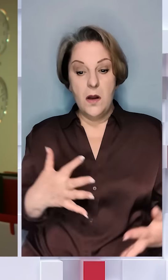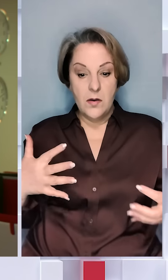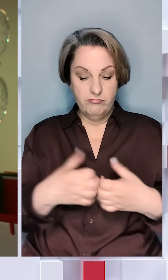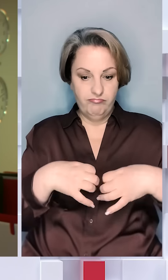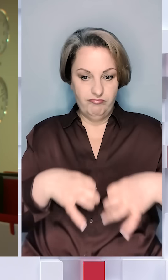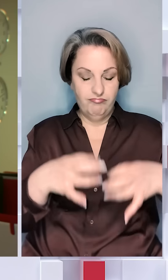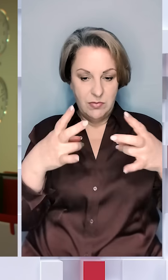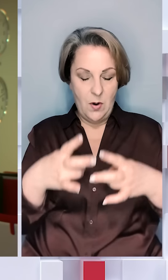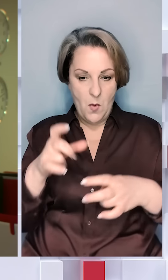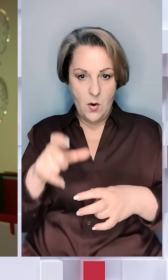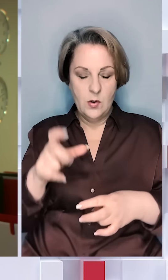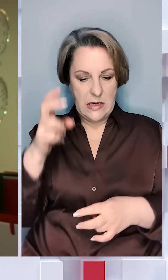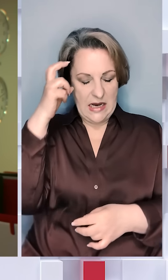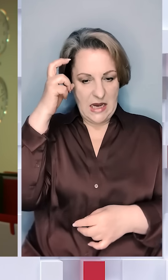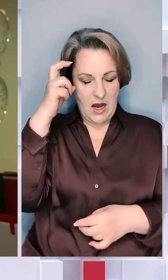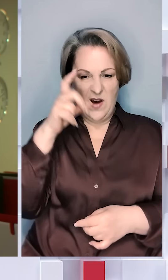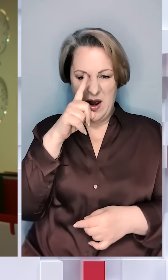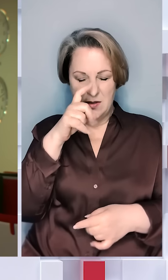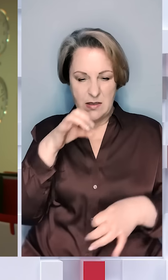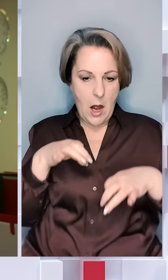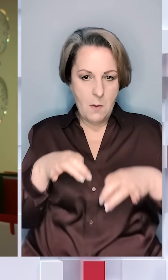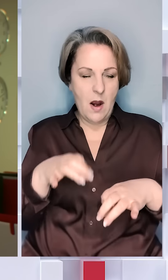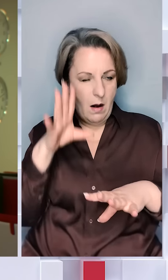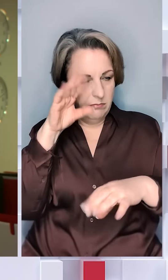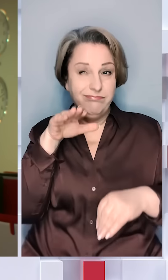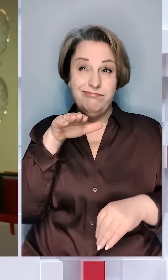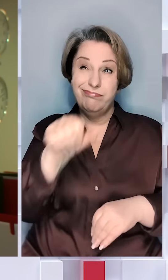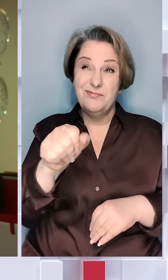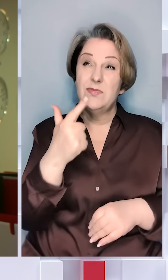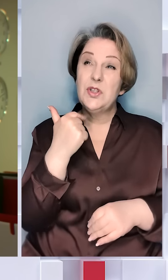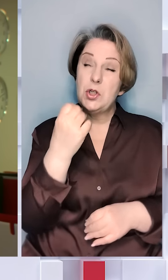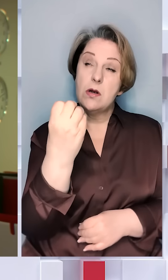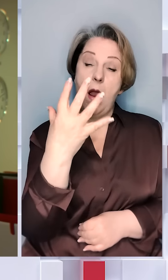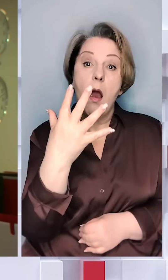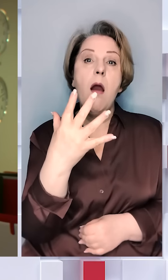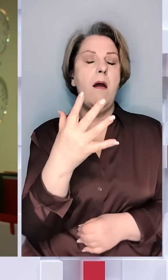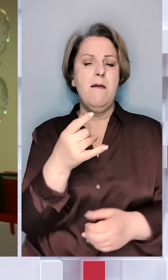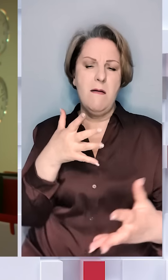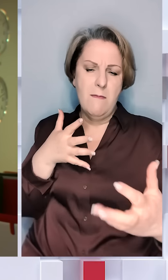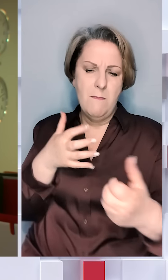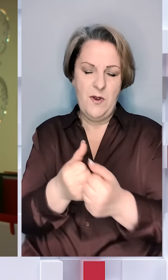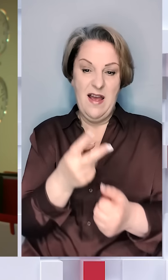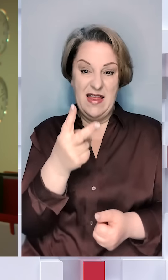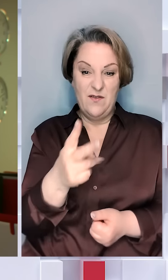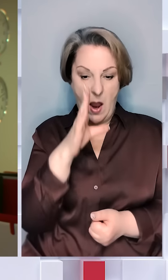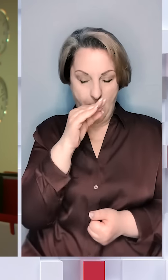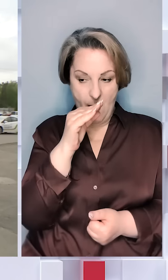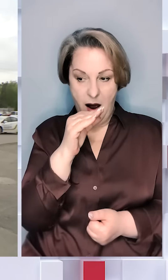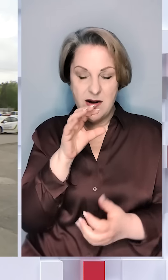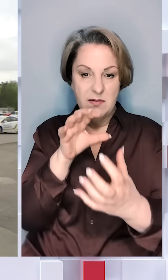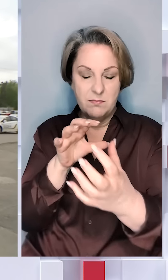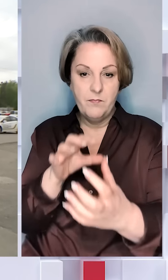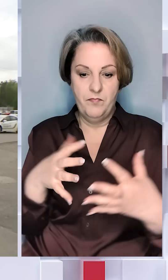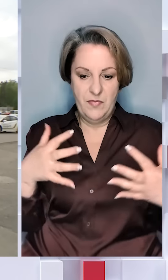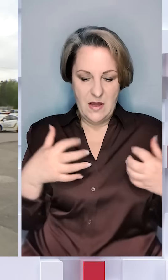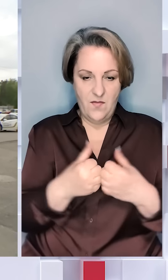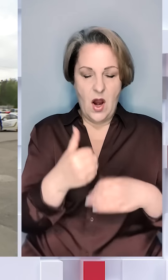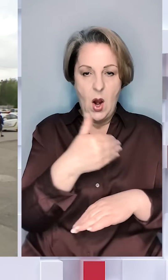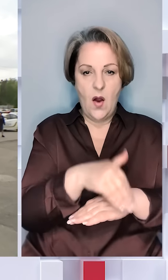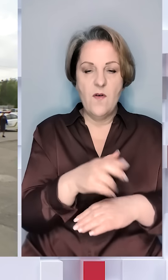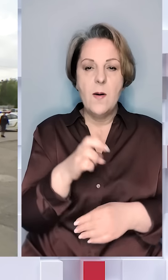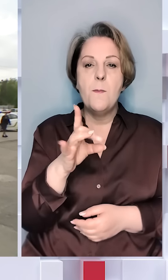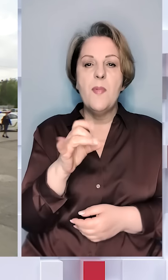ДТП із потерпілими у столиці. Сміттєвоз проігнорував червоний сигнал світлофора та протаранив дві маршрутки. Аварія сталася